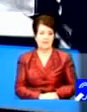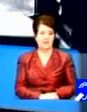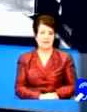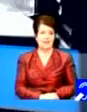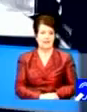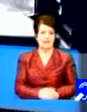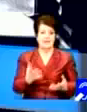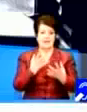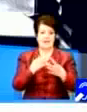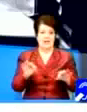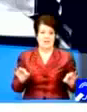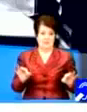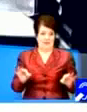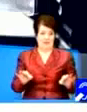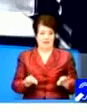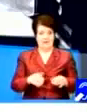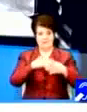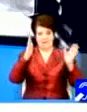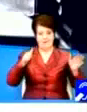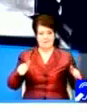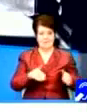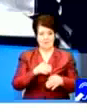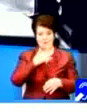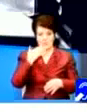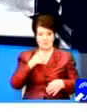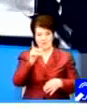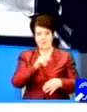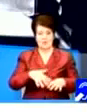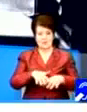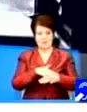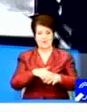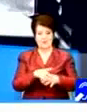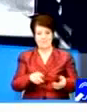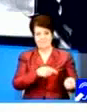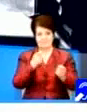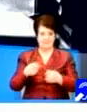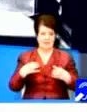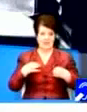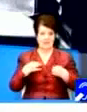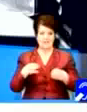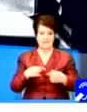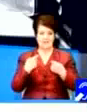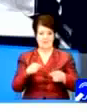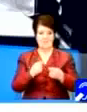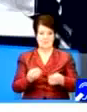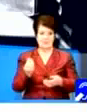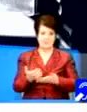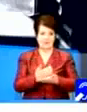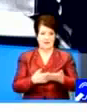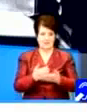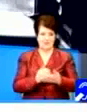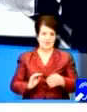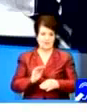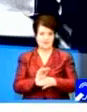Și-au eliberat garderoba pentru o cauză nobilă. Mai multe persoane publice din Chișinău și-au scos ieri hainele la vânzare, iar cu banii adunați vor ajuta la